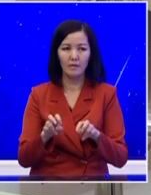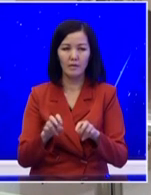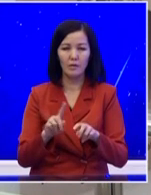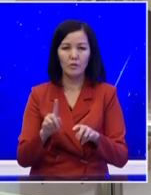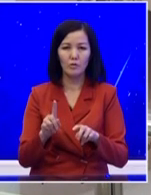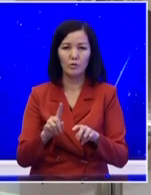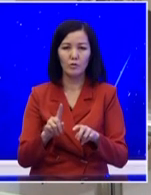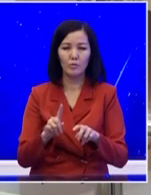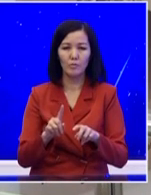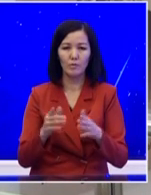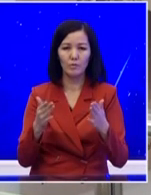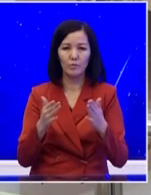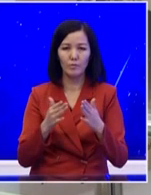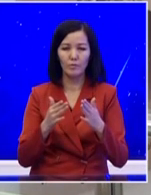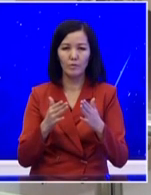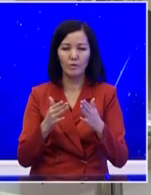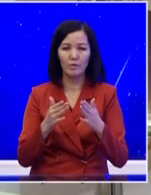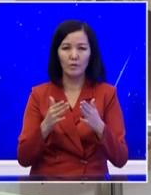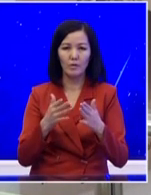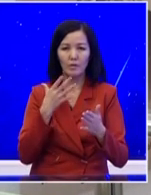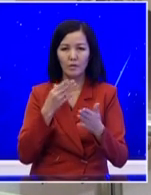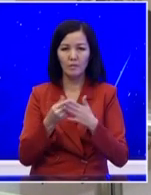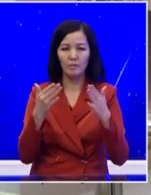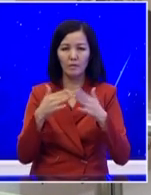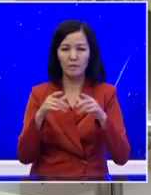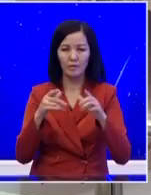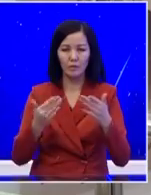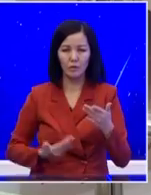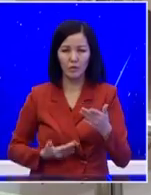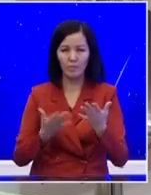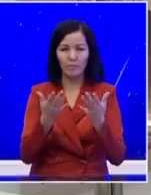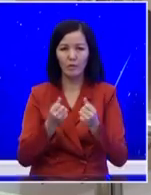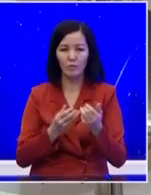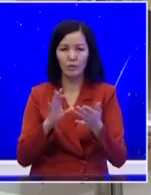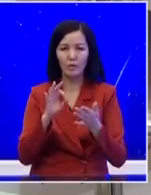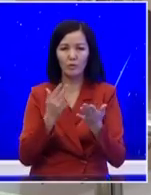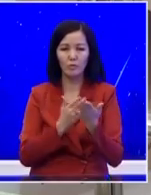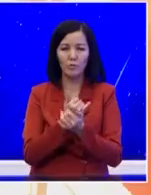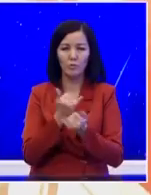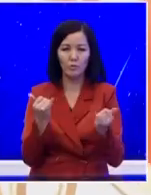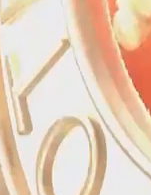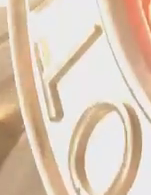чтобы принять данную гражданку к себе в центр для получения всех социальных услуг.